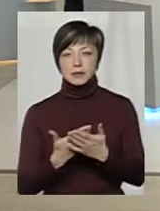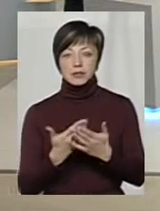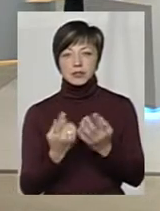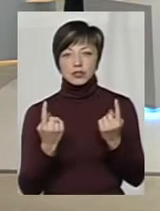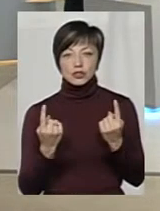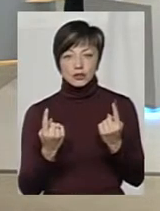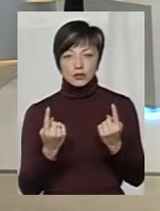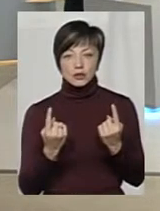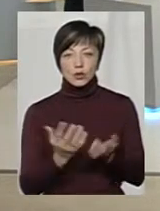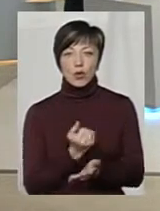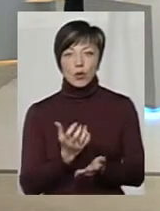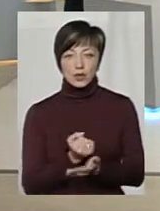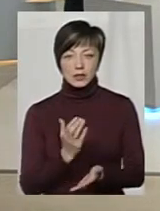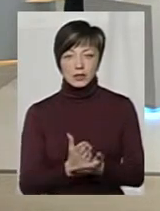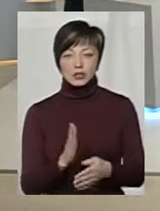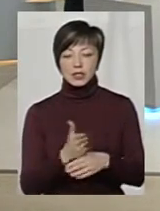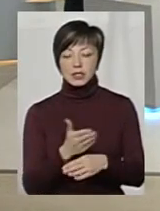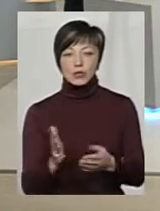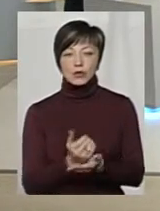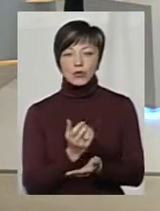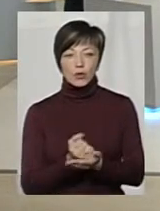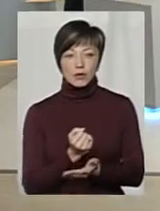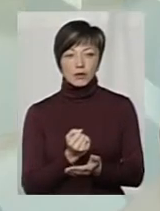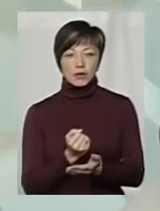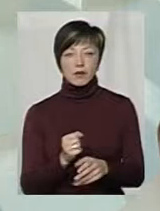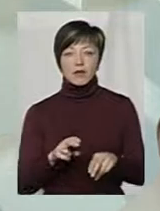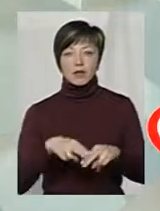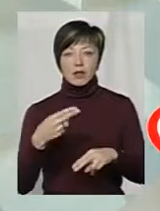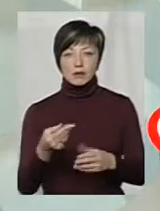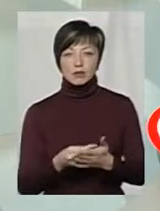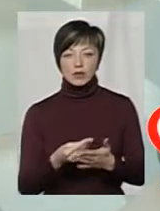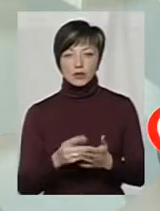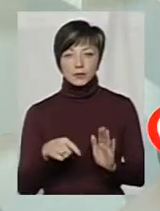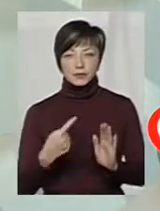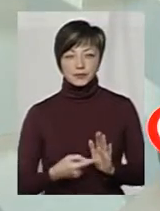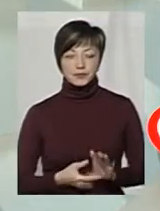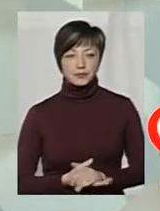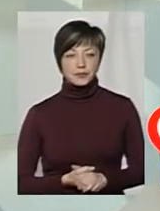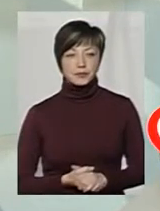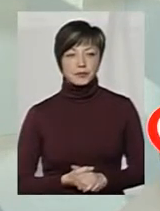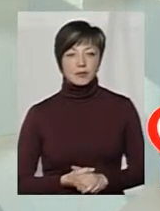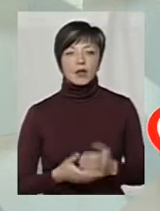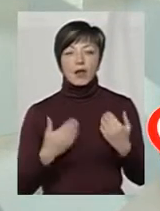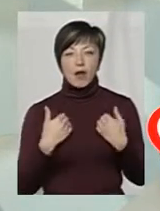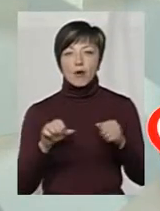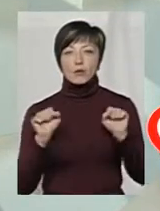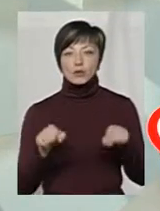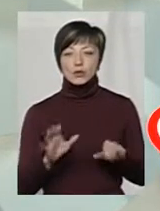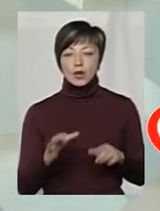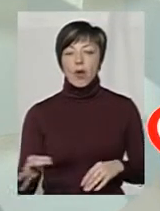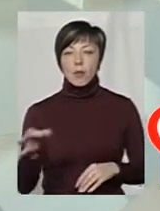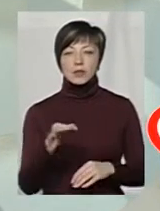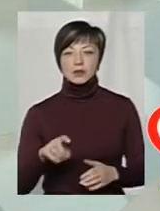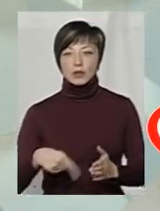значні доходи, і яка частина цих доходів віддається в бюджет області? Я можу сказати тільки за обласні